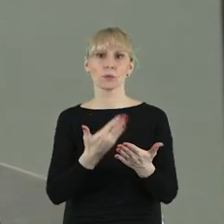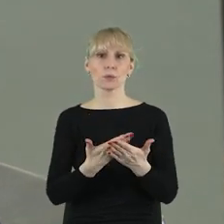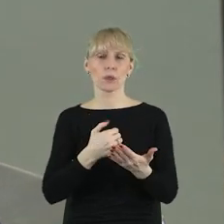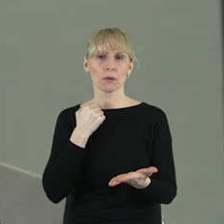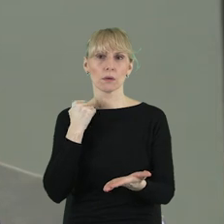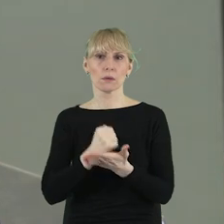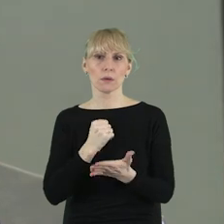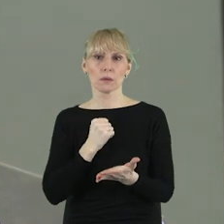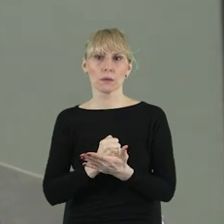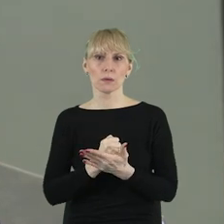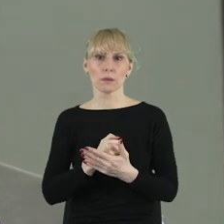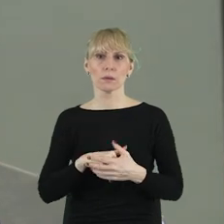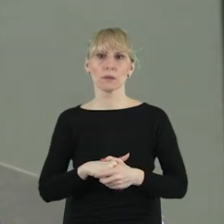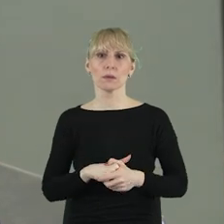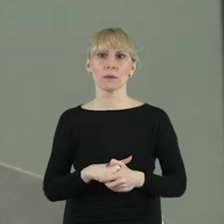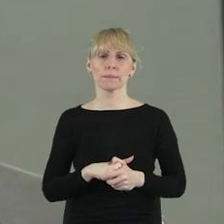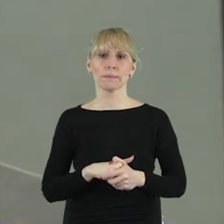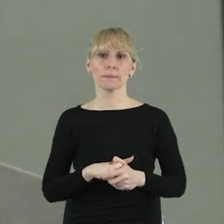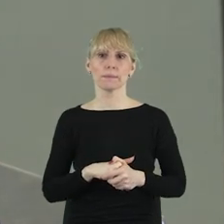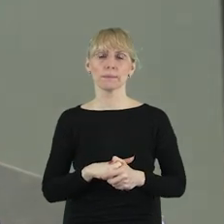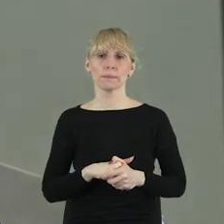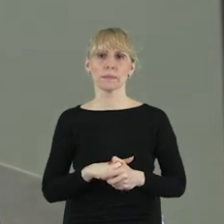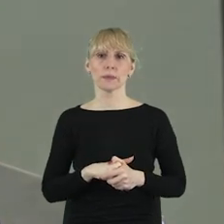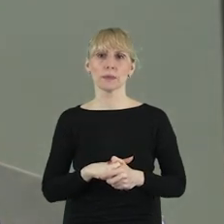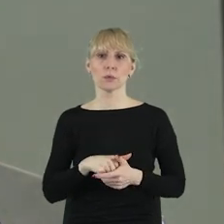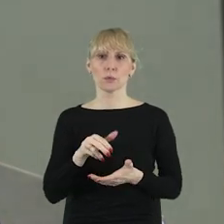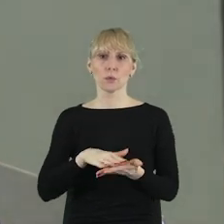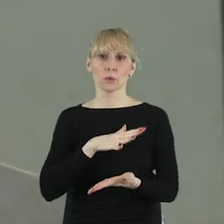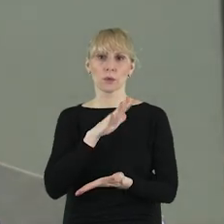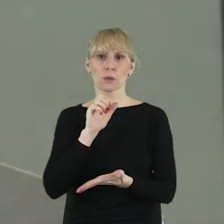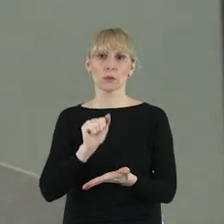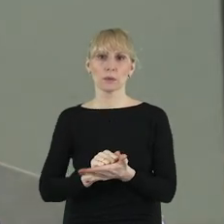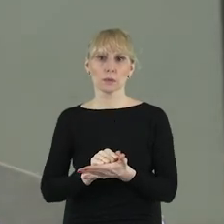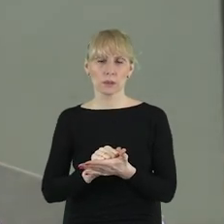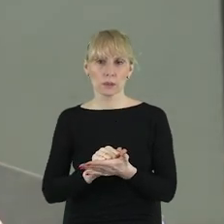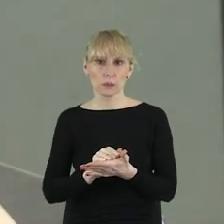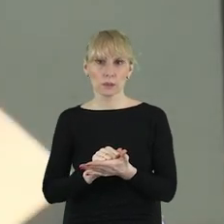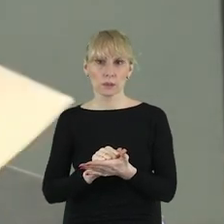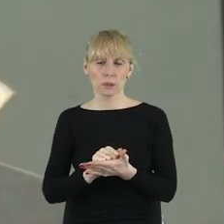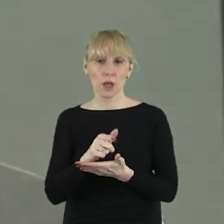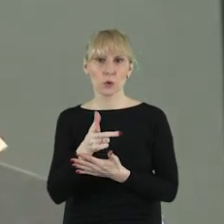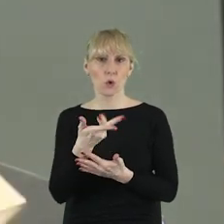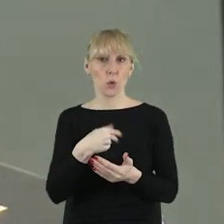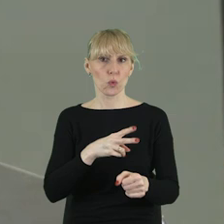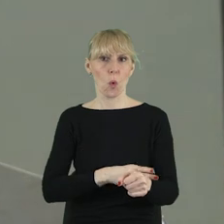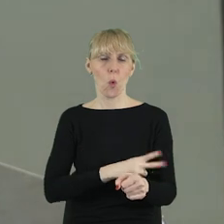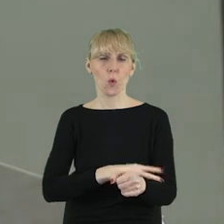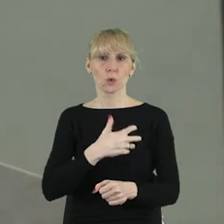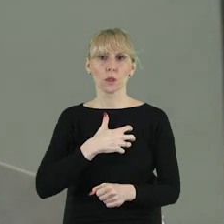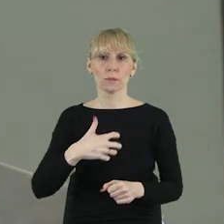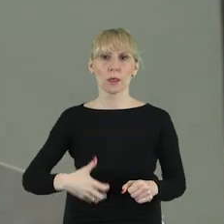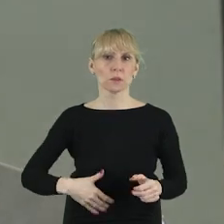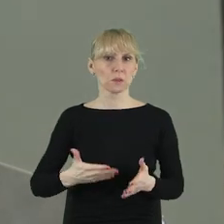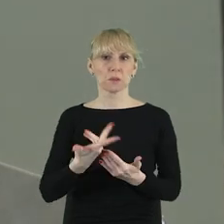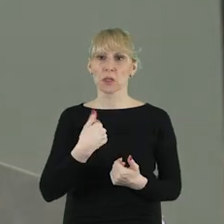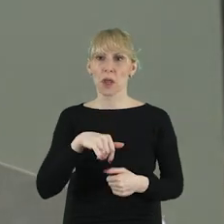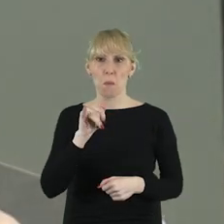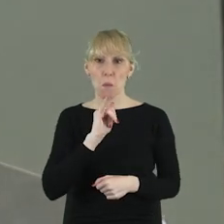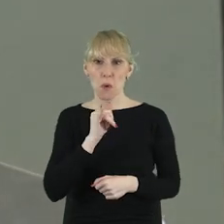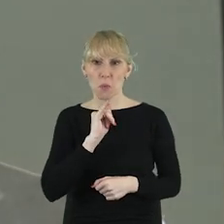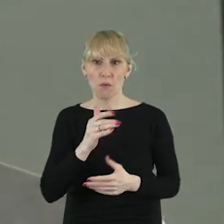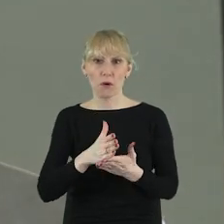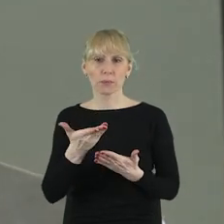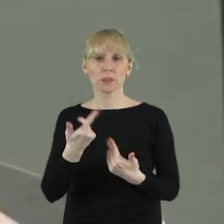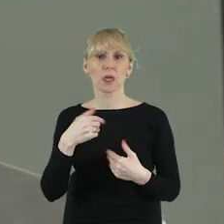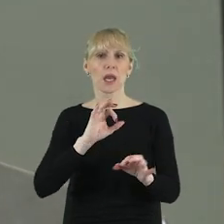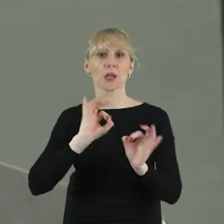złożyłem sprawę do Wojewódzkiego Sądu Administracyjnego, który jeszcze się nią nie zajął, Urząd Marszałkowski również nie próbował mi